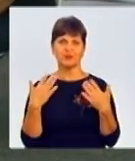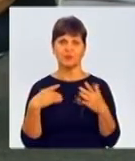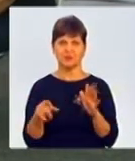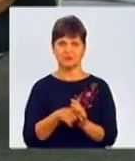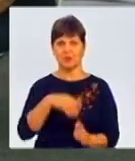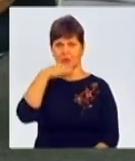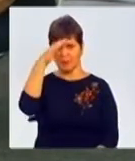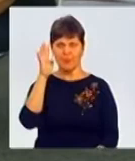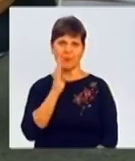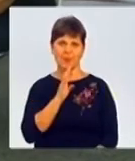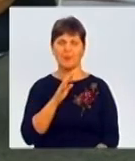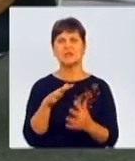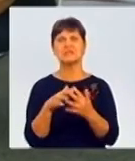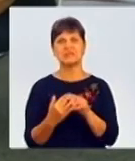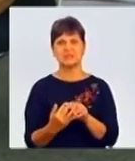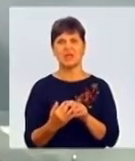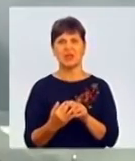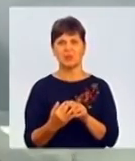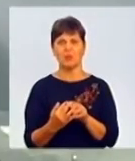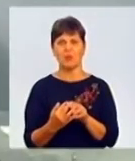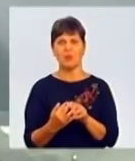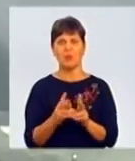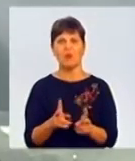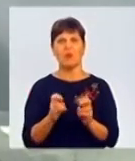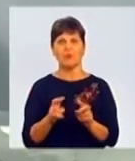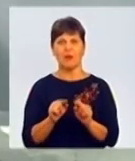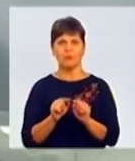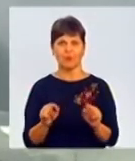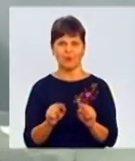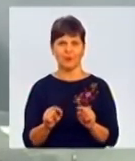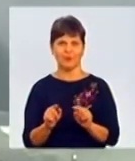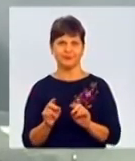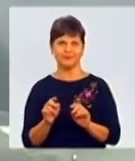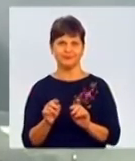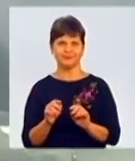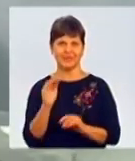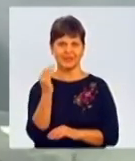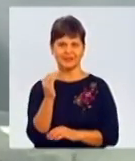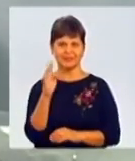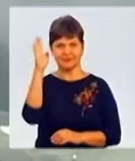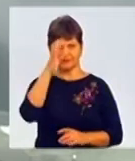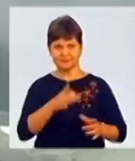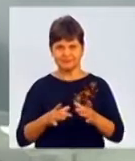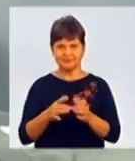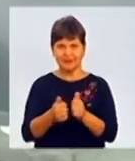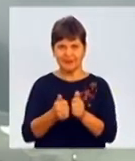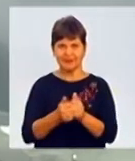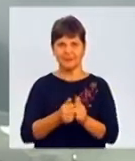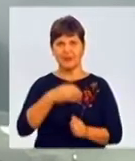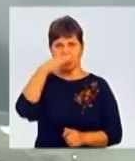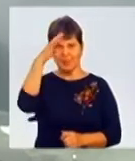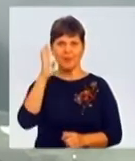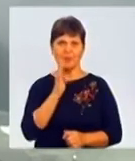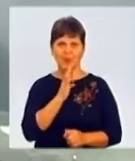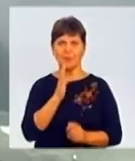то село якби провокує дитину, ставок поряд, батьки на роботі, в полі, на городі.